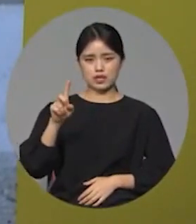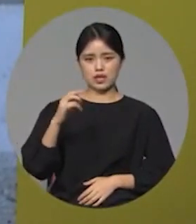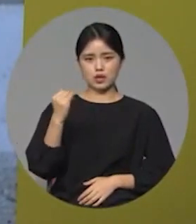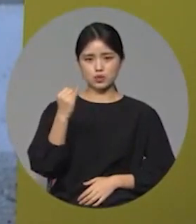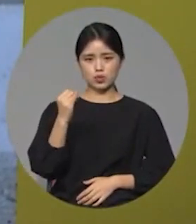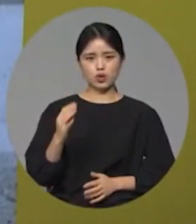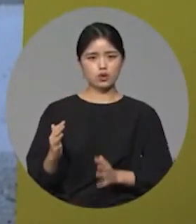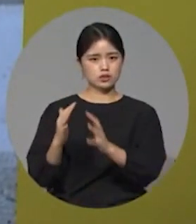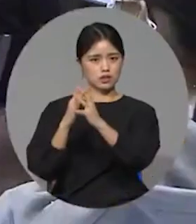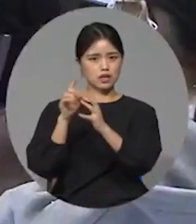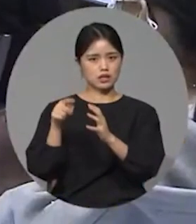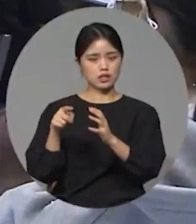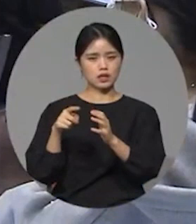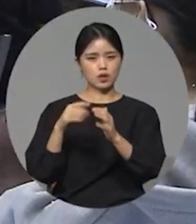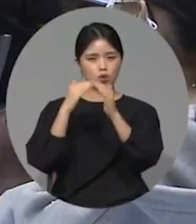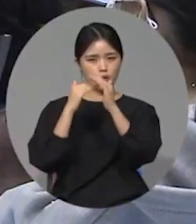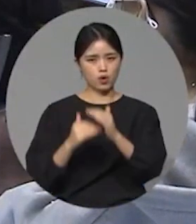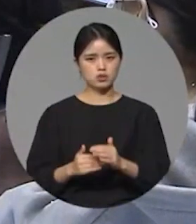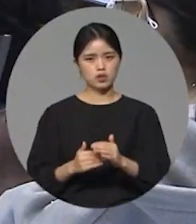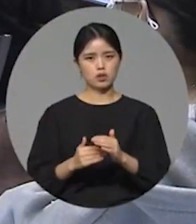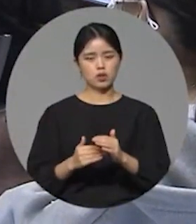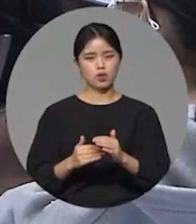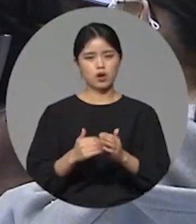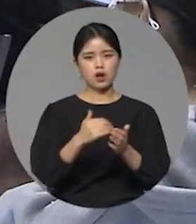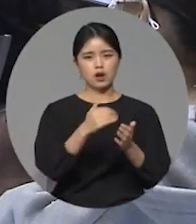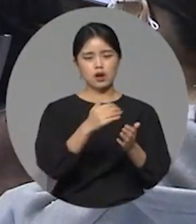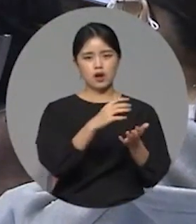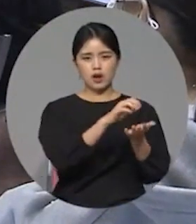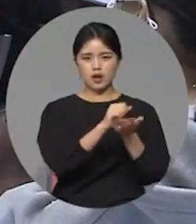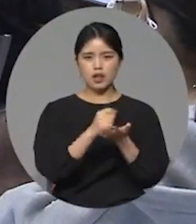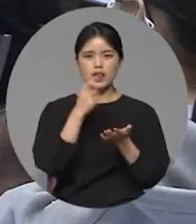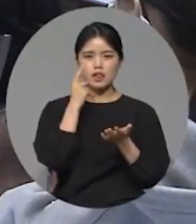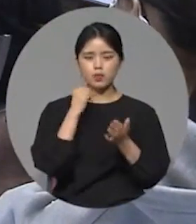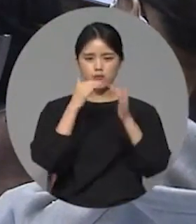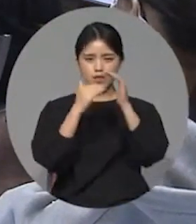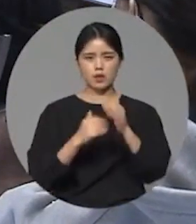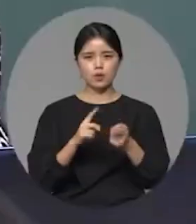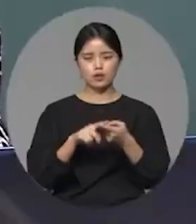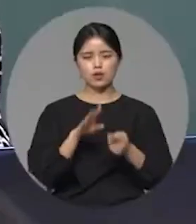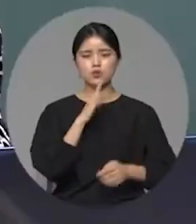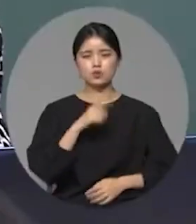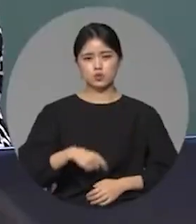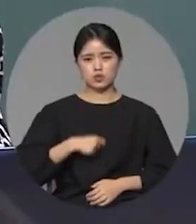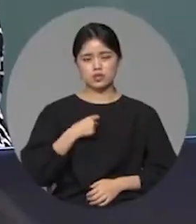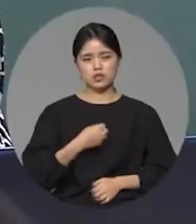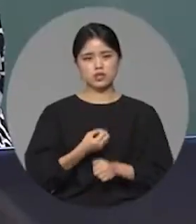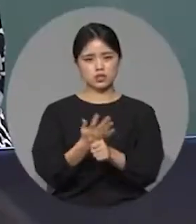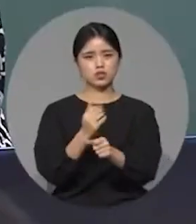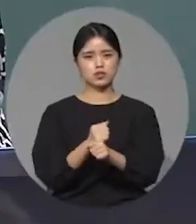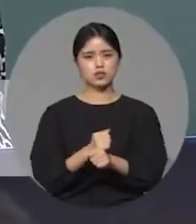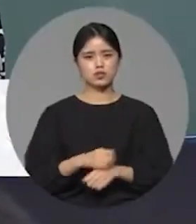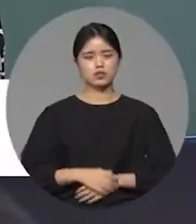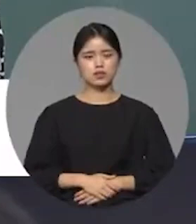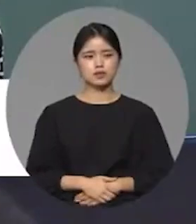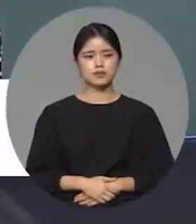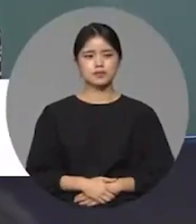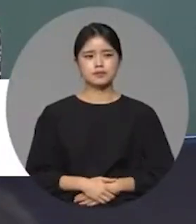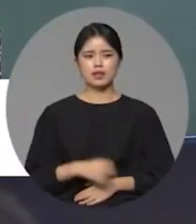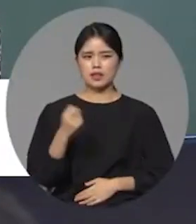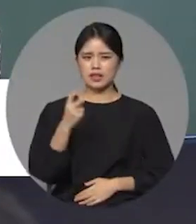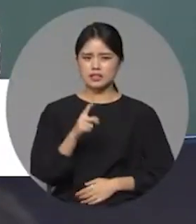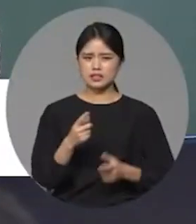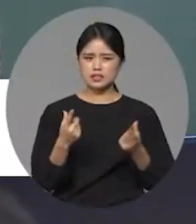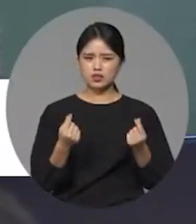과정과 일본 불교계에서 보내온 참회의 글도 솔직하게 설명합니다. 다시는 그런 일을